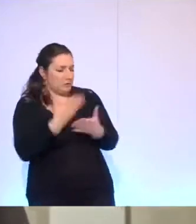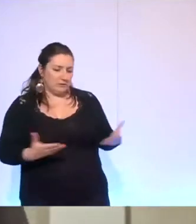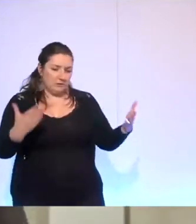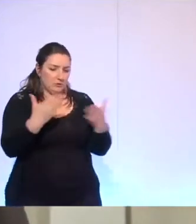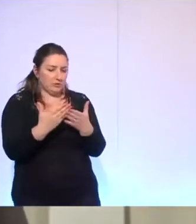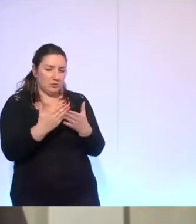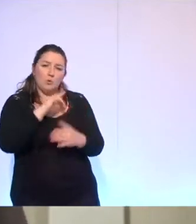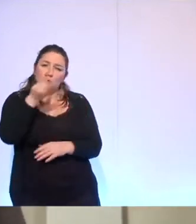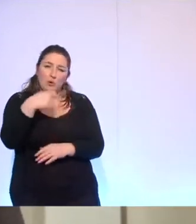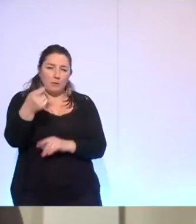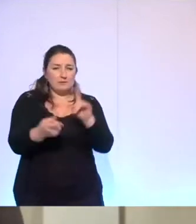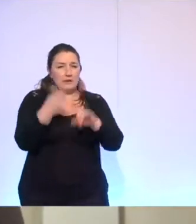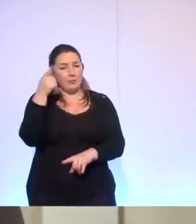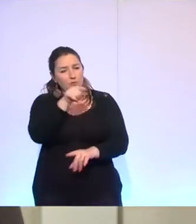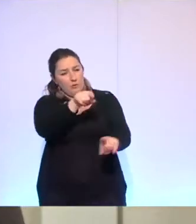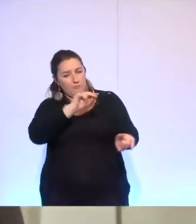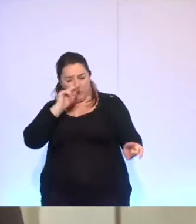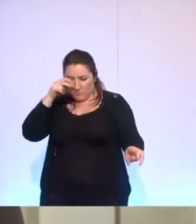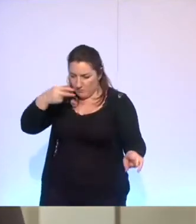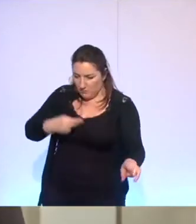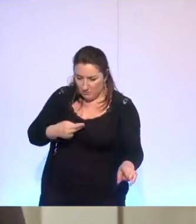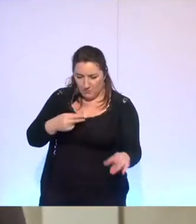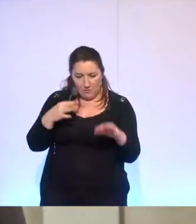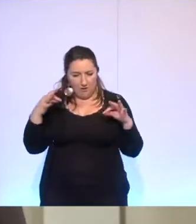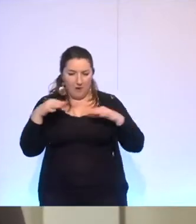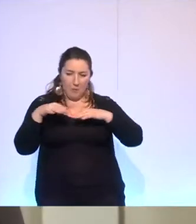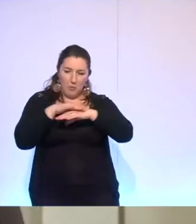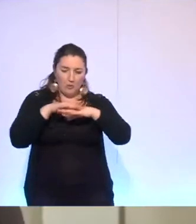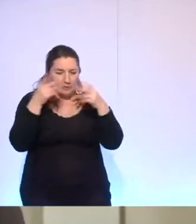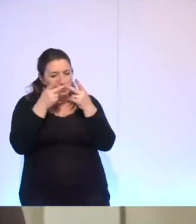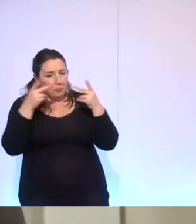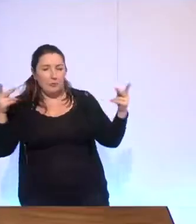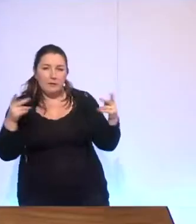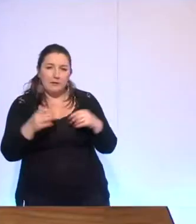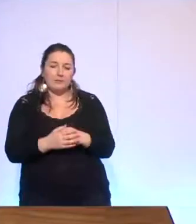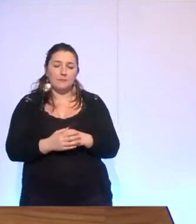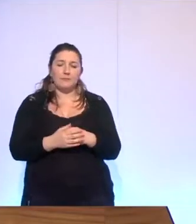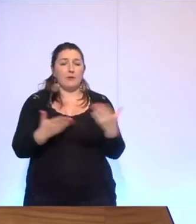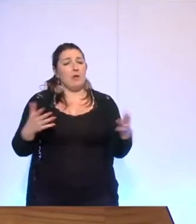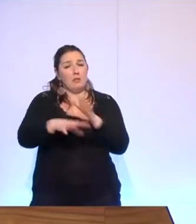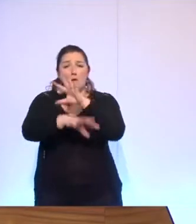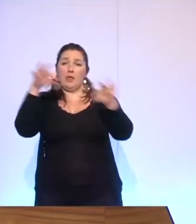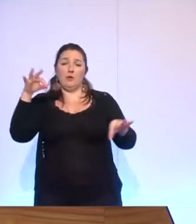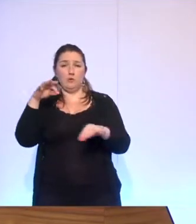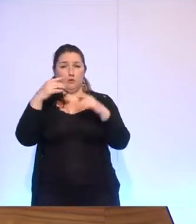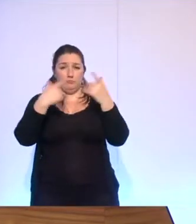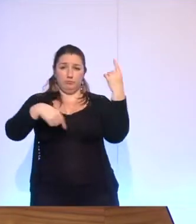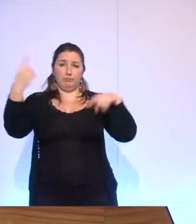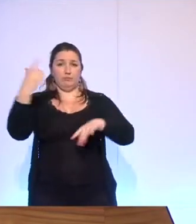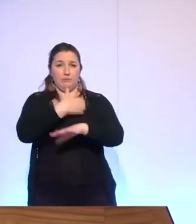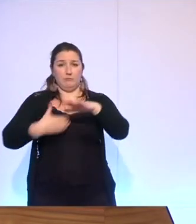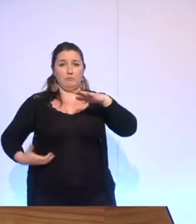sur certaines politiques publiques. Vous êtes le maire de Grenoble élu avec le